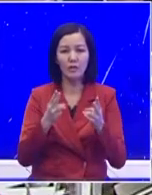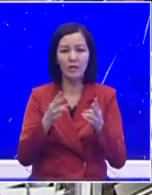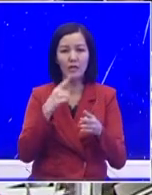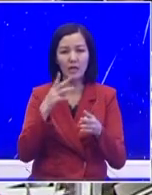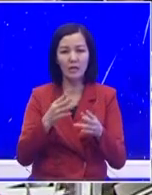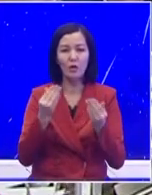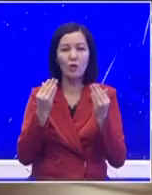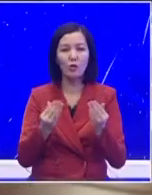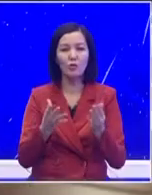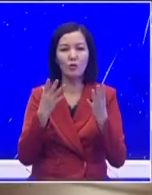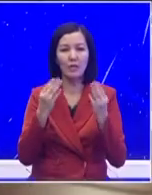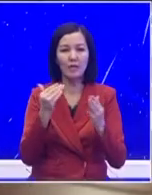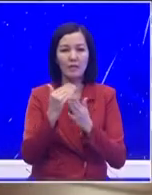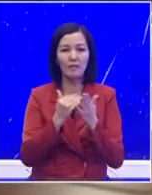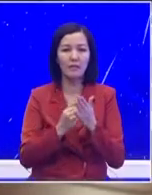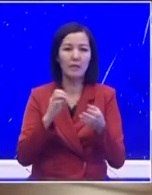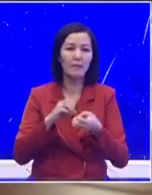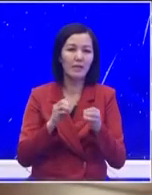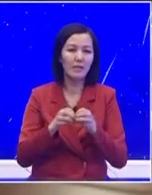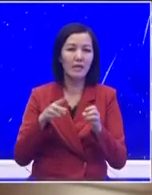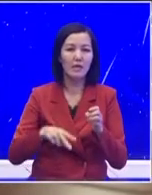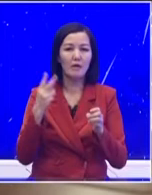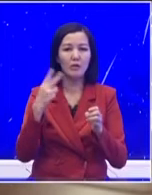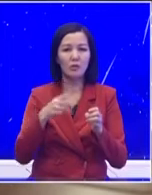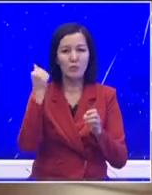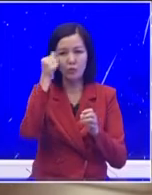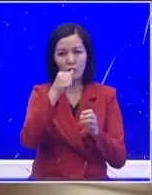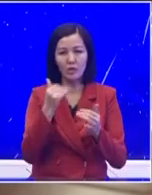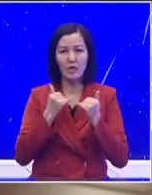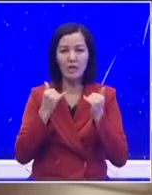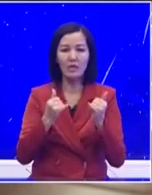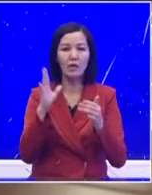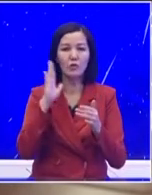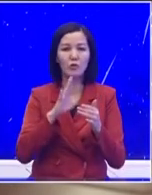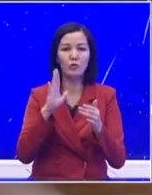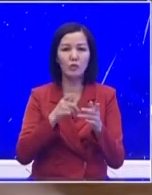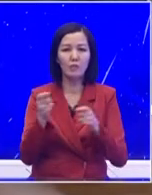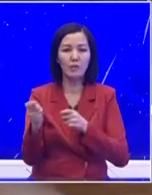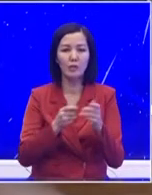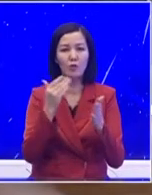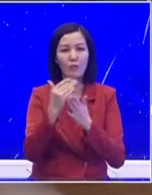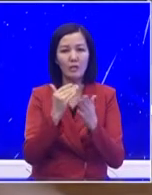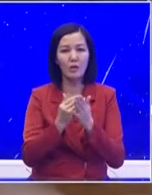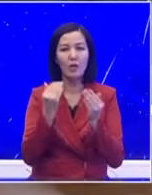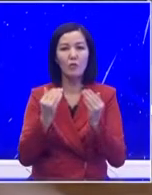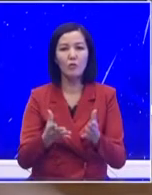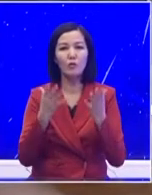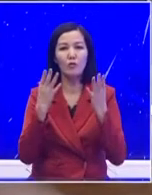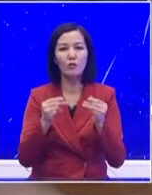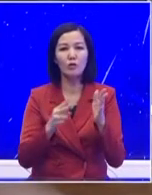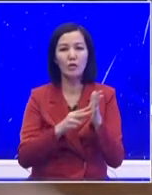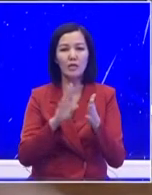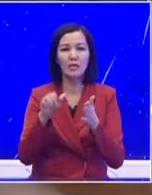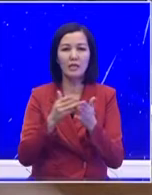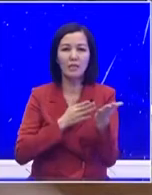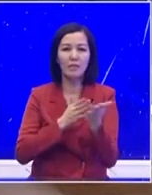баса айтты. Күн тәртібіндегі тағы бір мәселе 2020-30 жылдарға арналған су ресурстарын басқару бағдарламасы. Бүгінгі күні